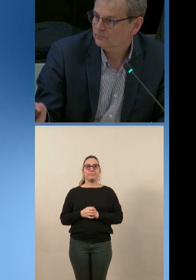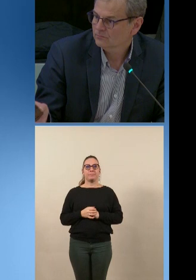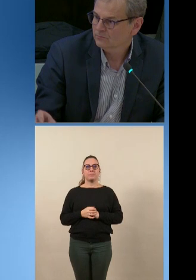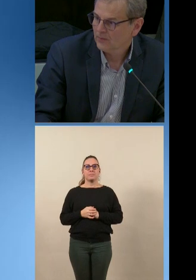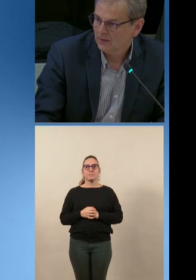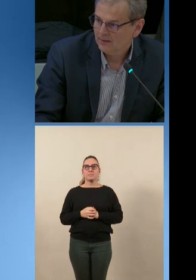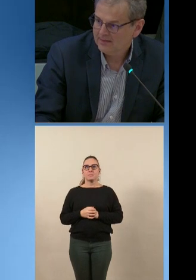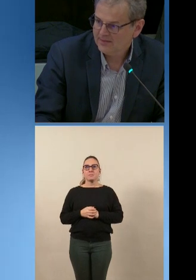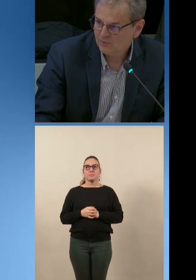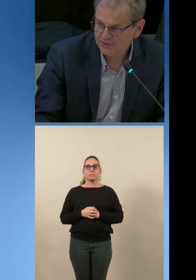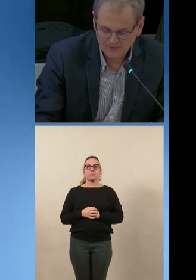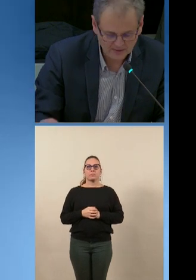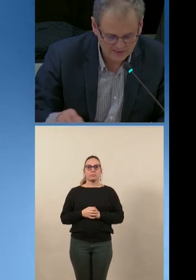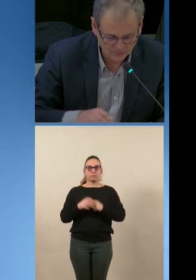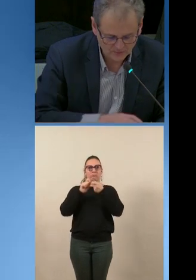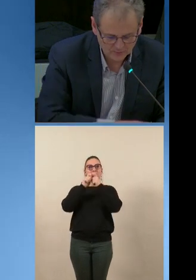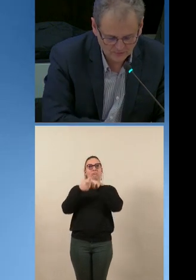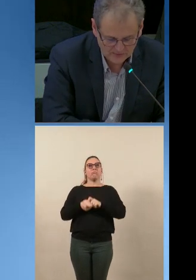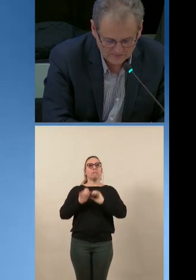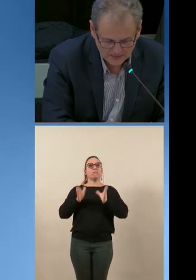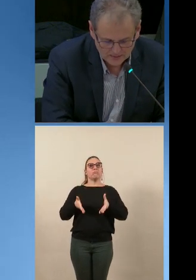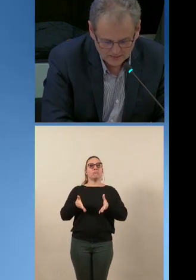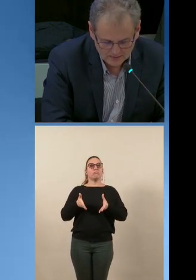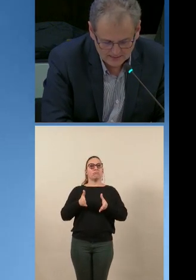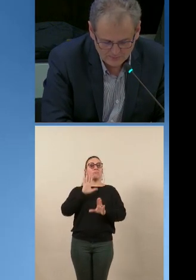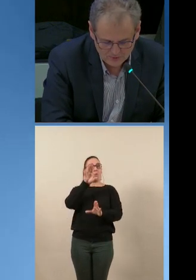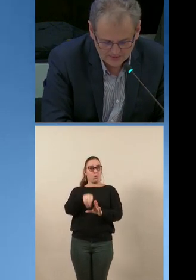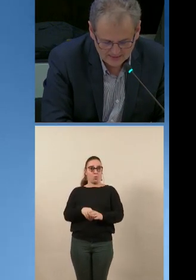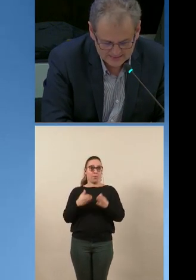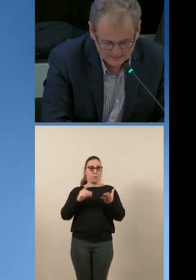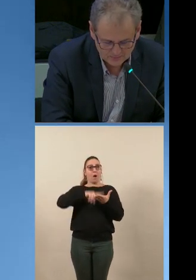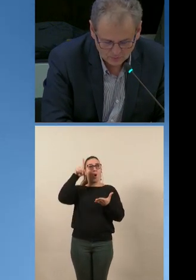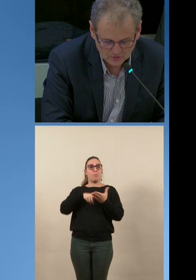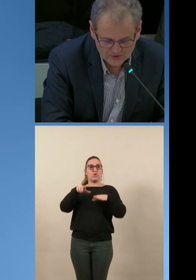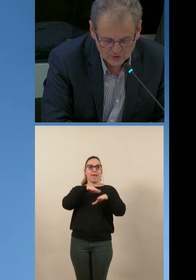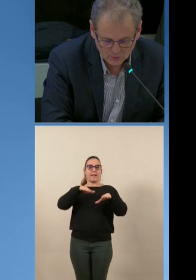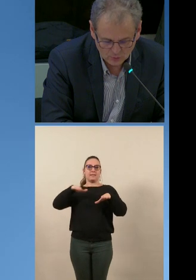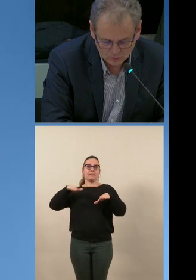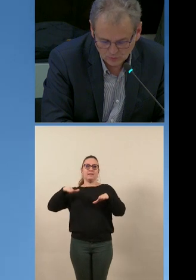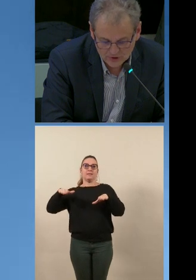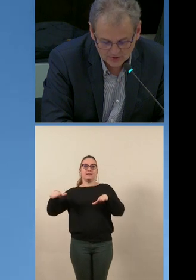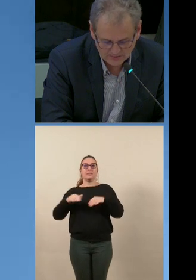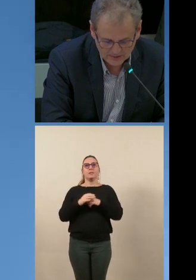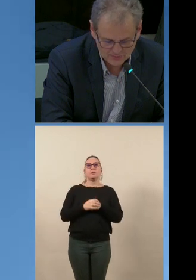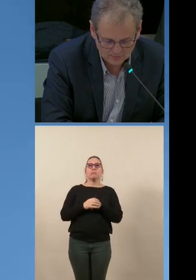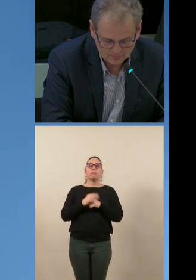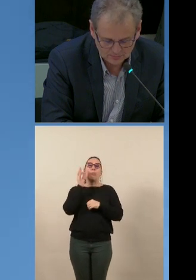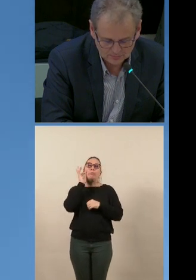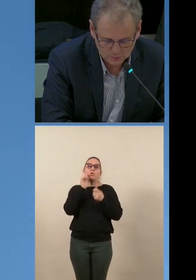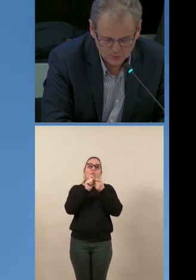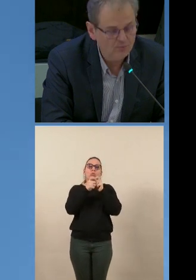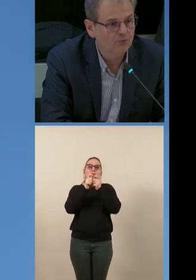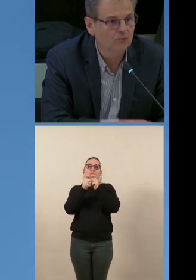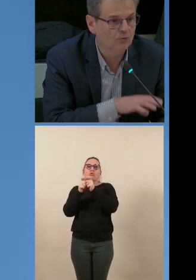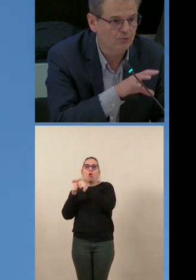d'investissement la décision modificative concerne aussi les budgets annexes donc il s'agit de de légères variation